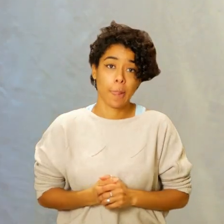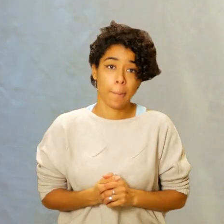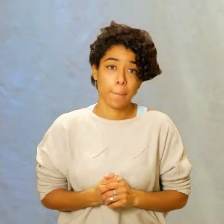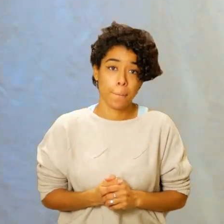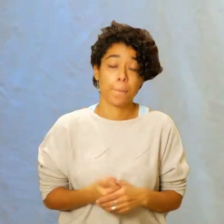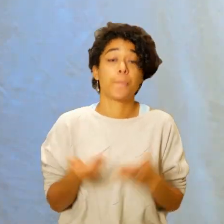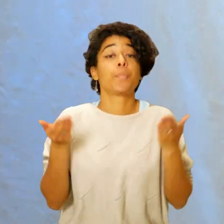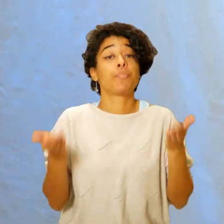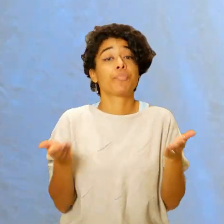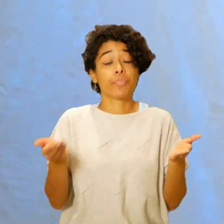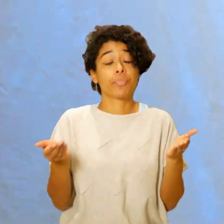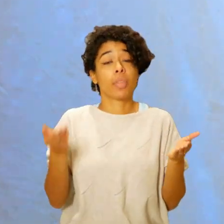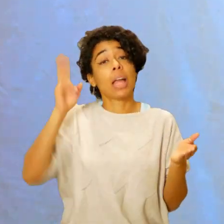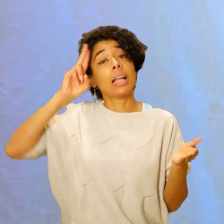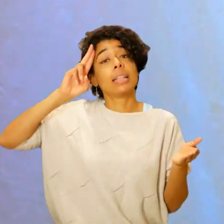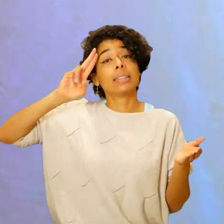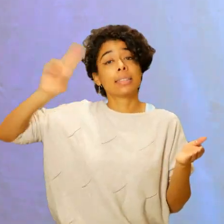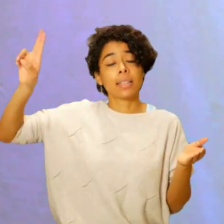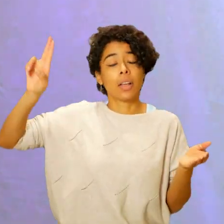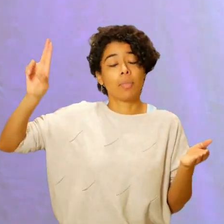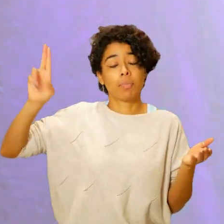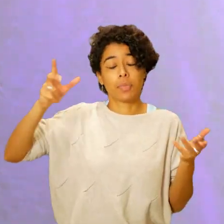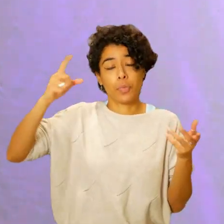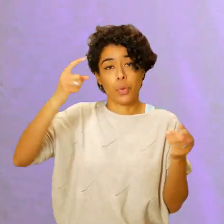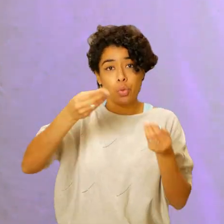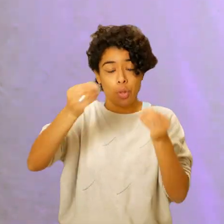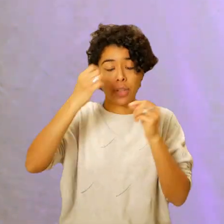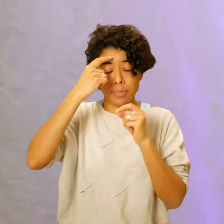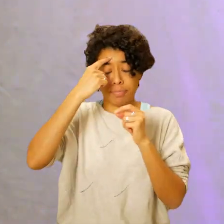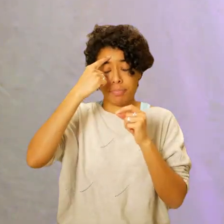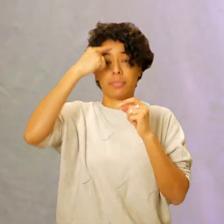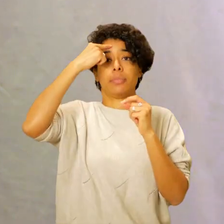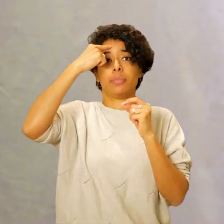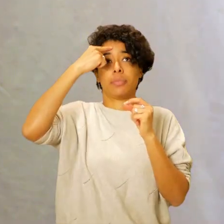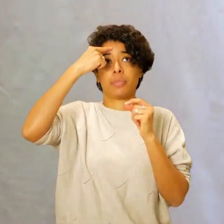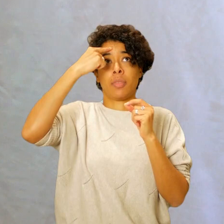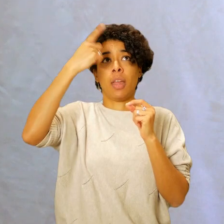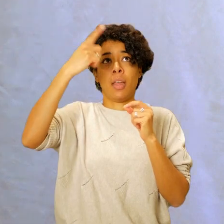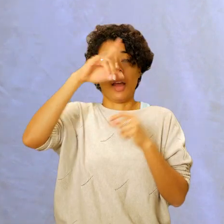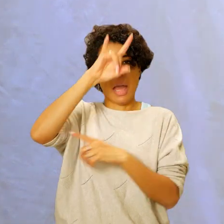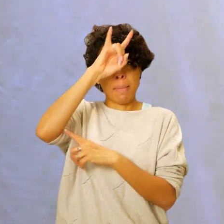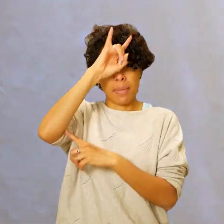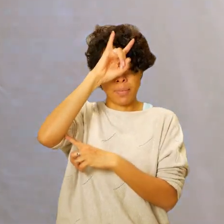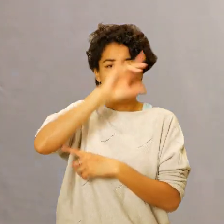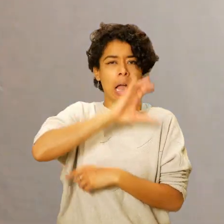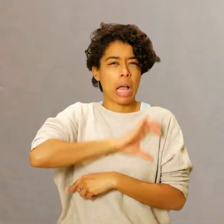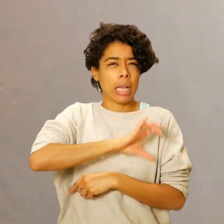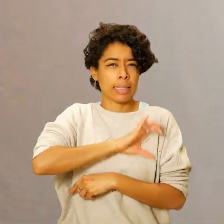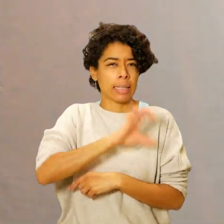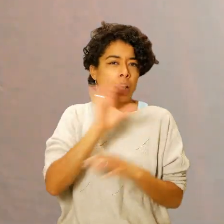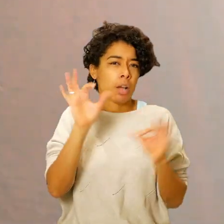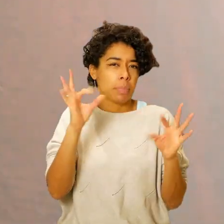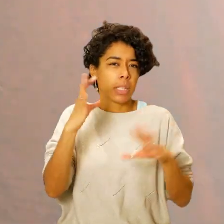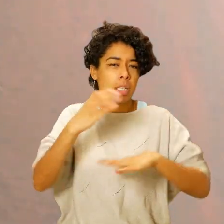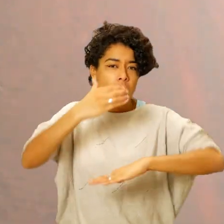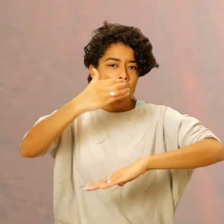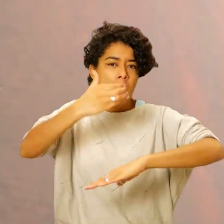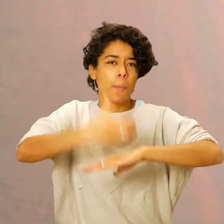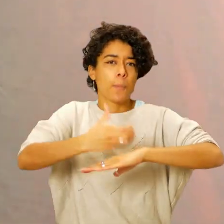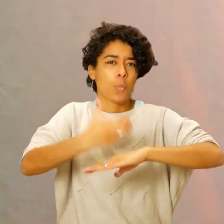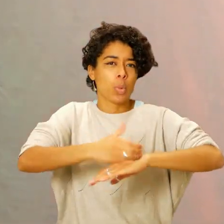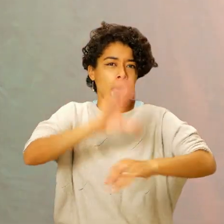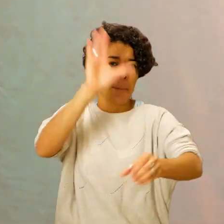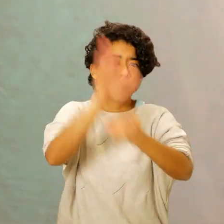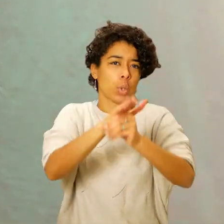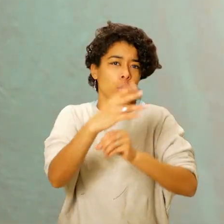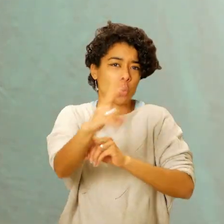Aujourd'hui, le Seigneur veut te faire prendre conscience à nouveau, que l'adversaire a voulu, boucher cet accès